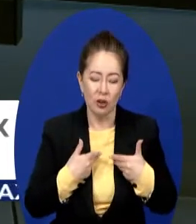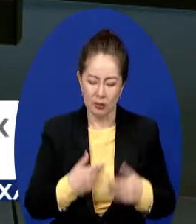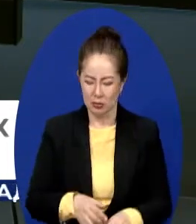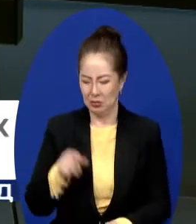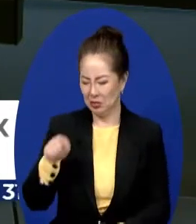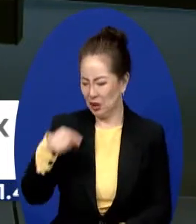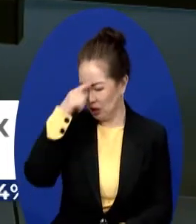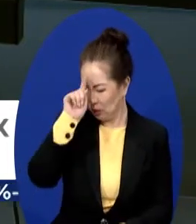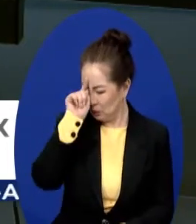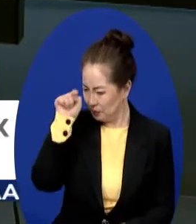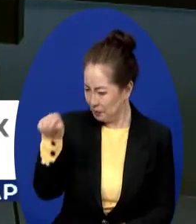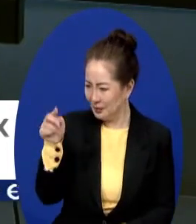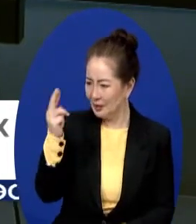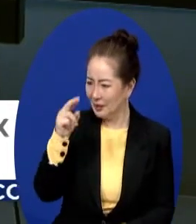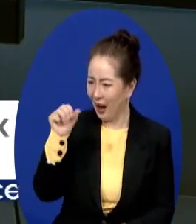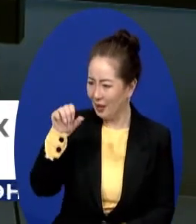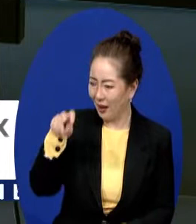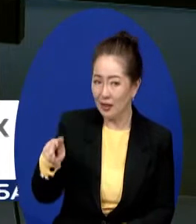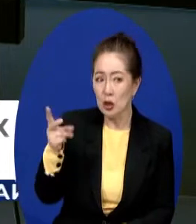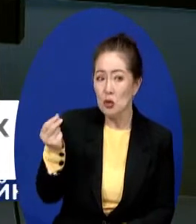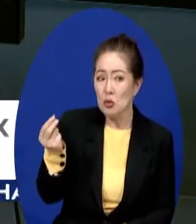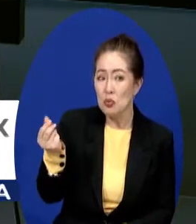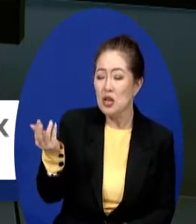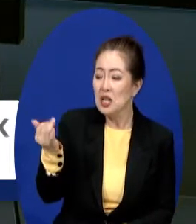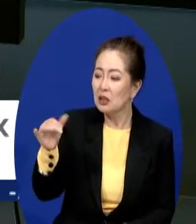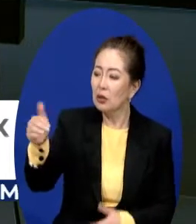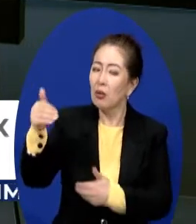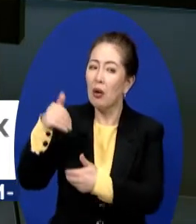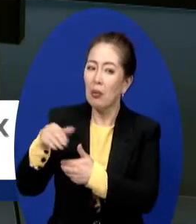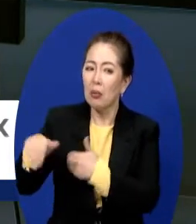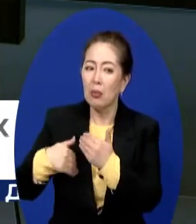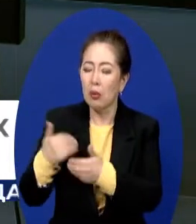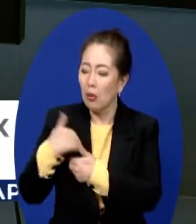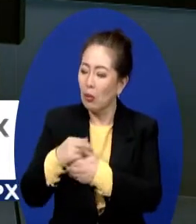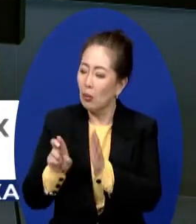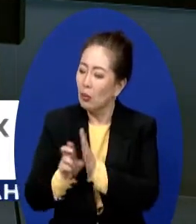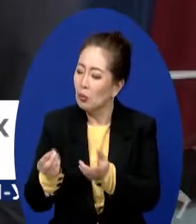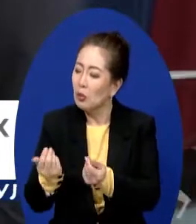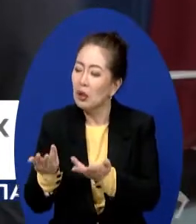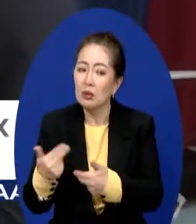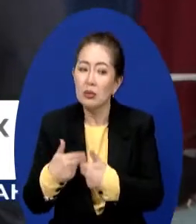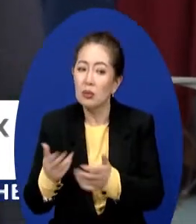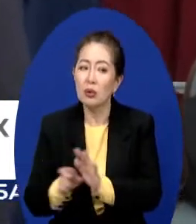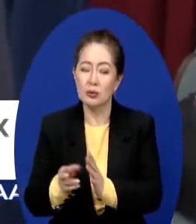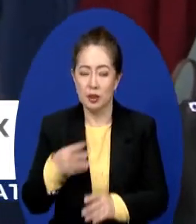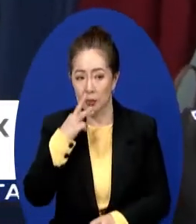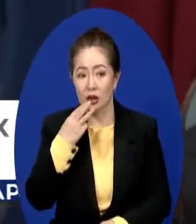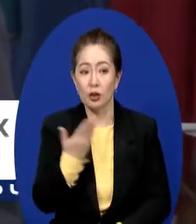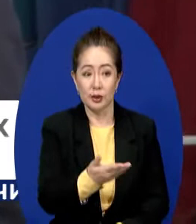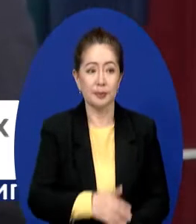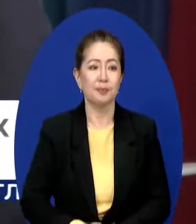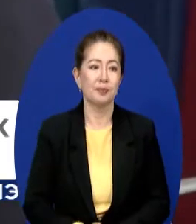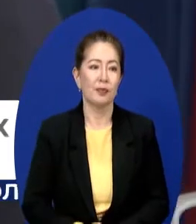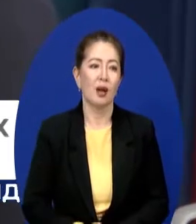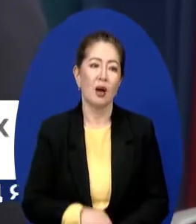даатгалд хідэн төөрөг төлж хамрагдах боломжтой юм бэ гэдгийг бид тодруулсан. Энэ яриаг хүргье. За одоогоор нэгч байгаа